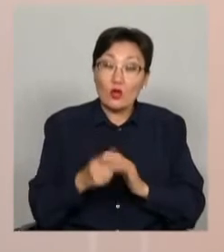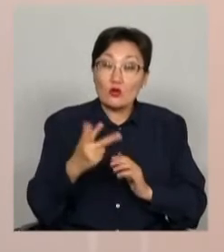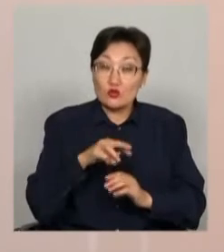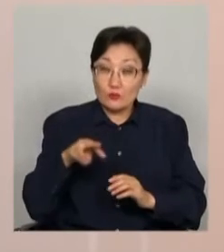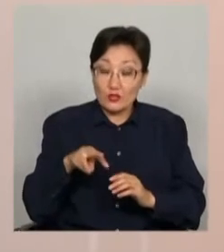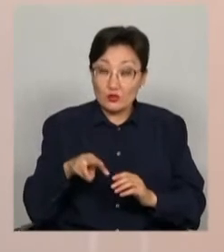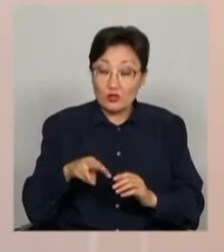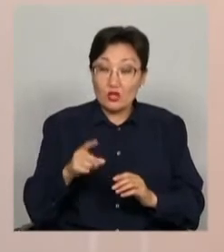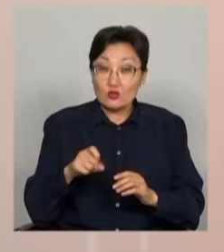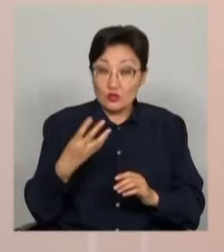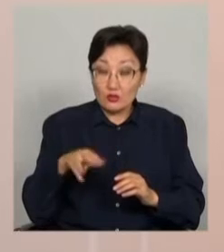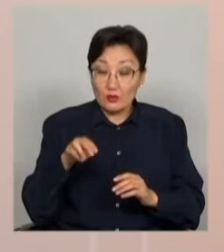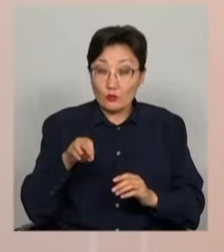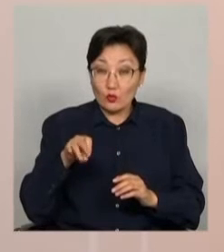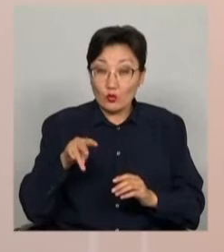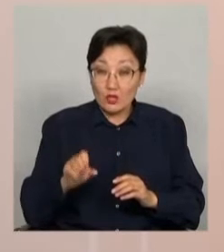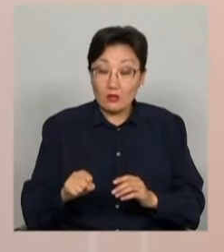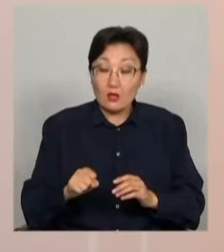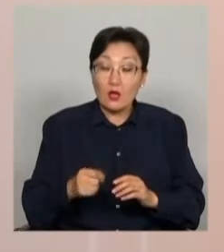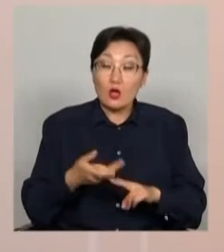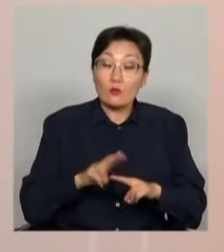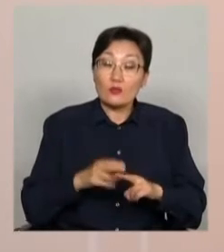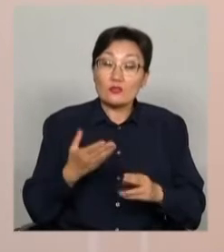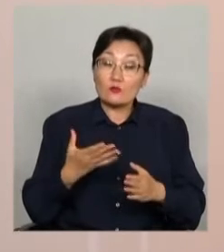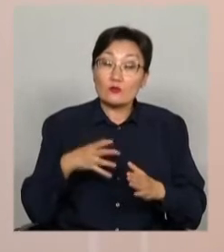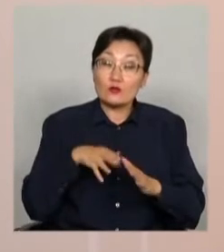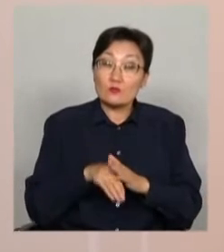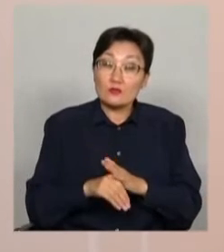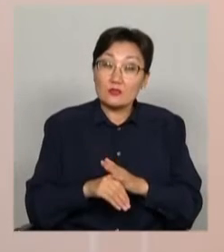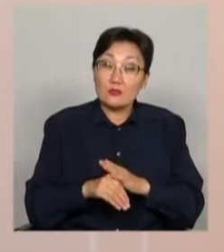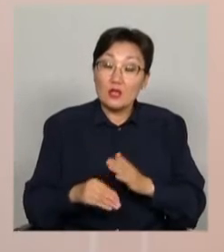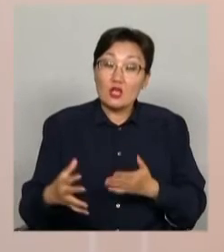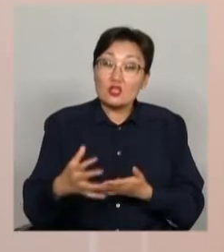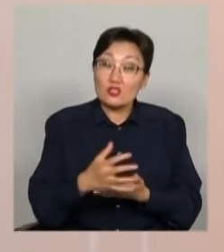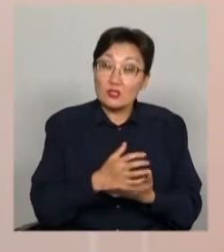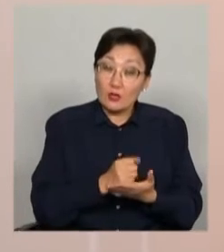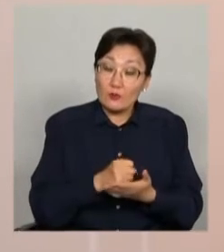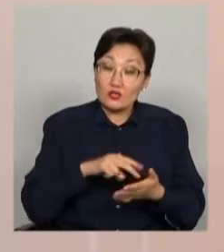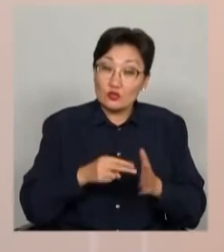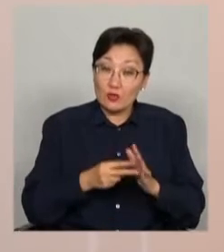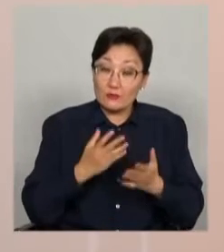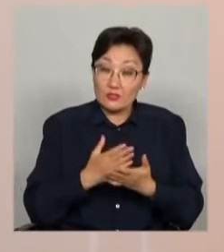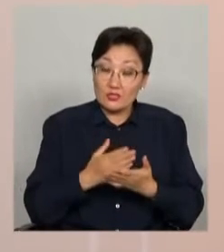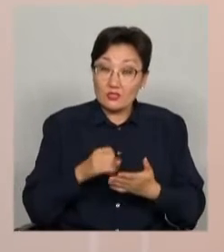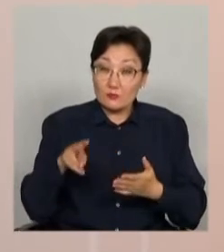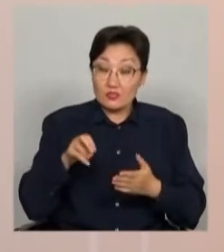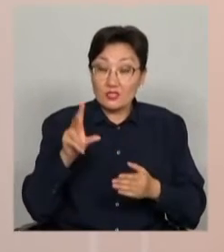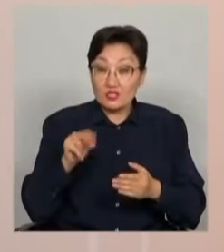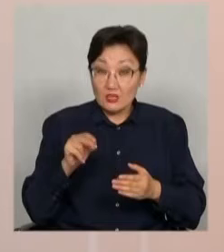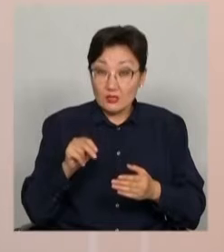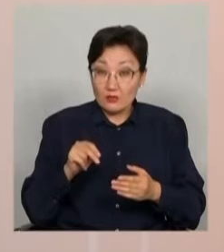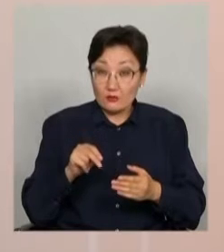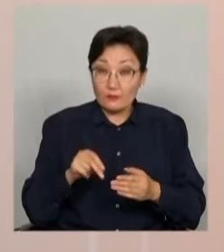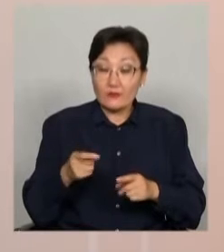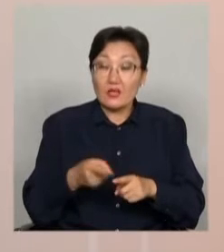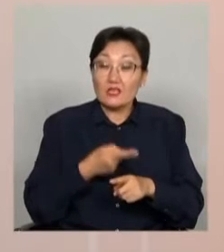3 миллион 140 мың тоннадан кейін осы салмақта жалпы өнім жинаймыз деген жоспарымыз бар. Және де сандар бойынша айтар болса,